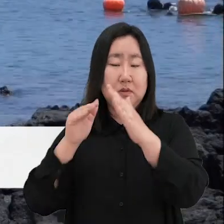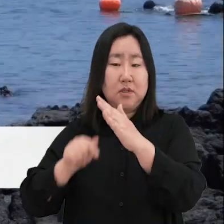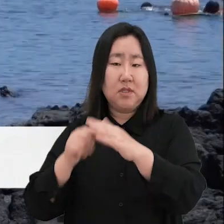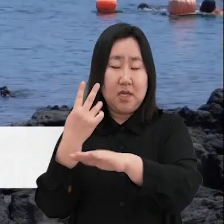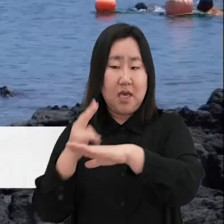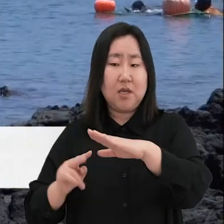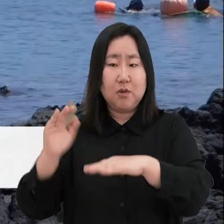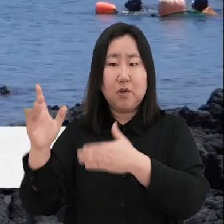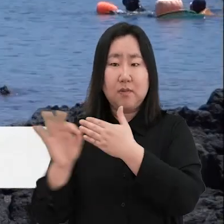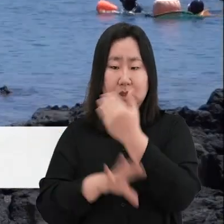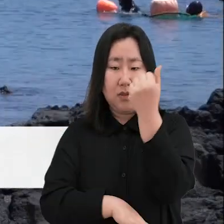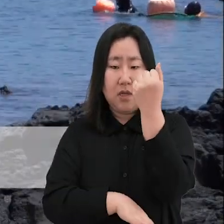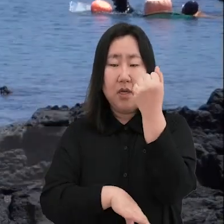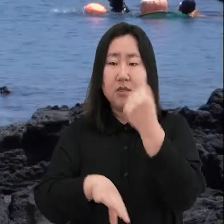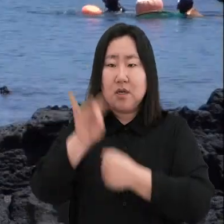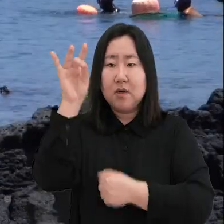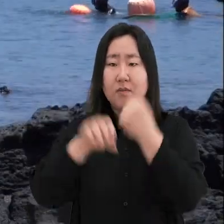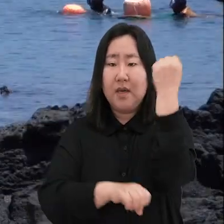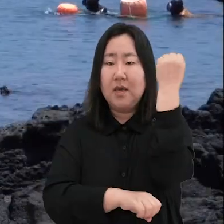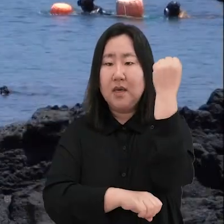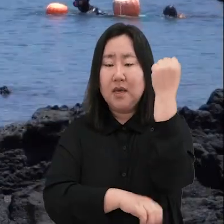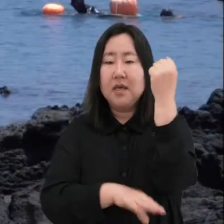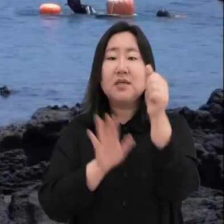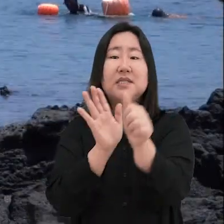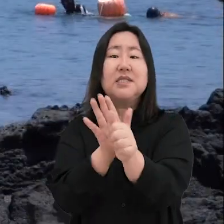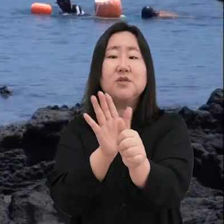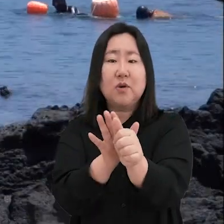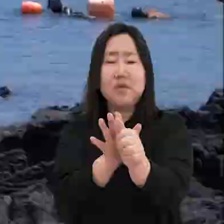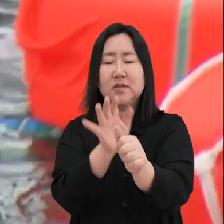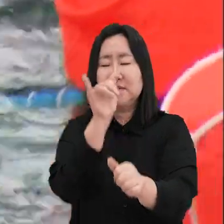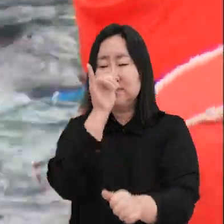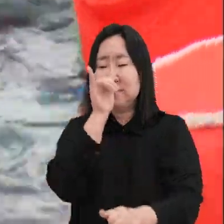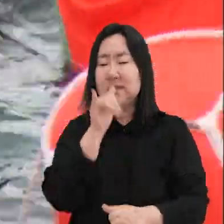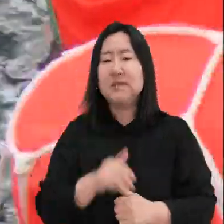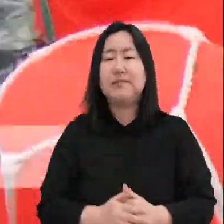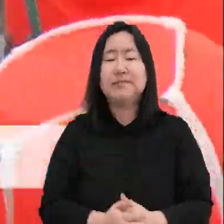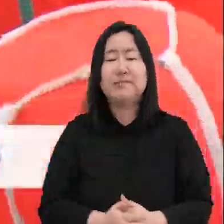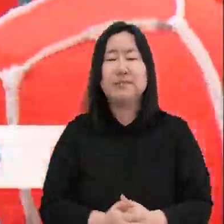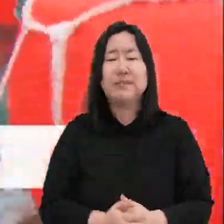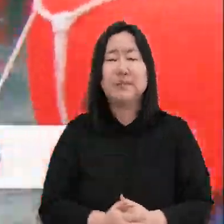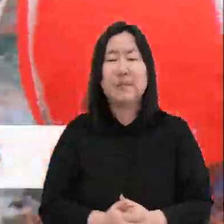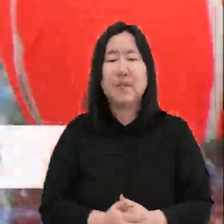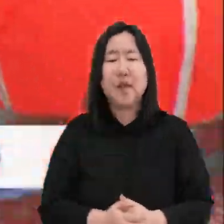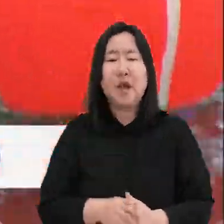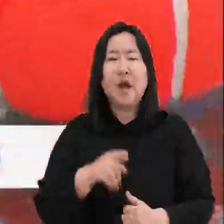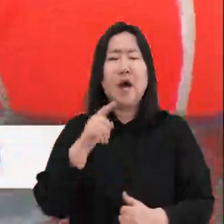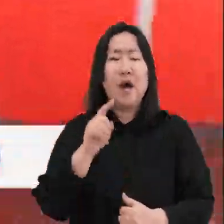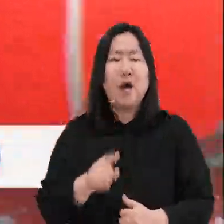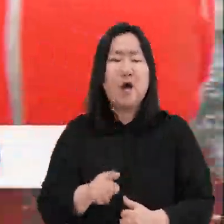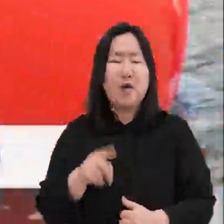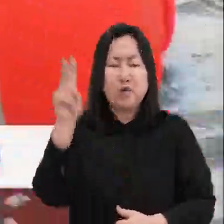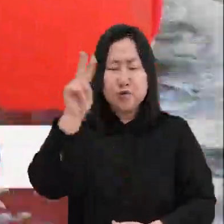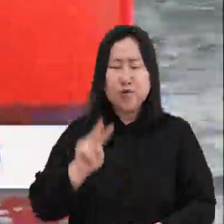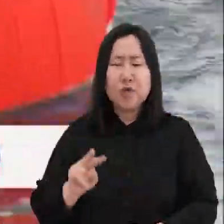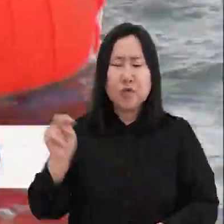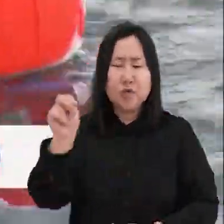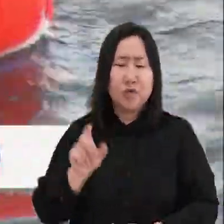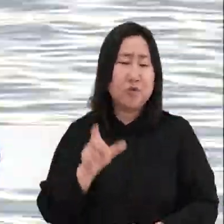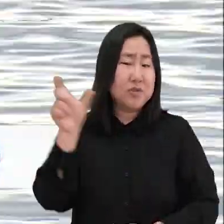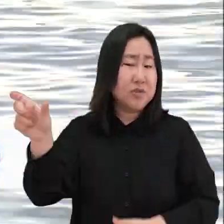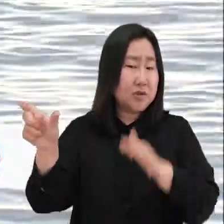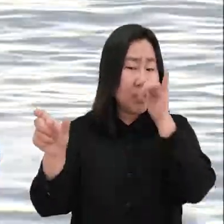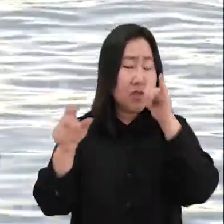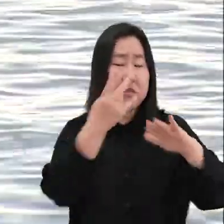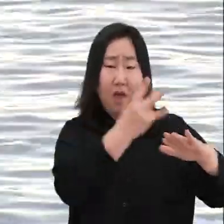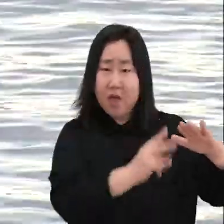활동하게 되면 초기 지원금도 받을 수 있습니다 유네스코 인류 무역 문화유산으로 전세계적으로도 그